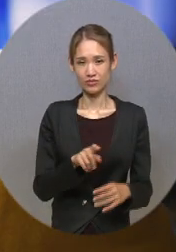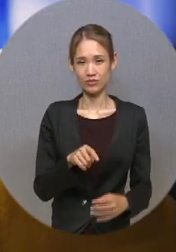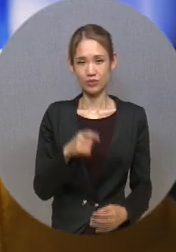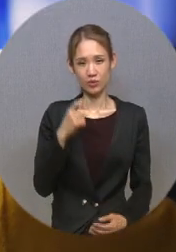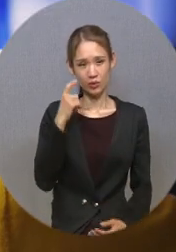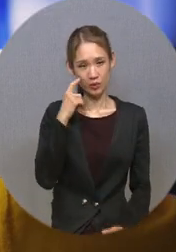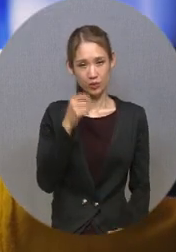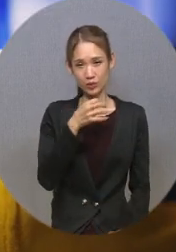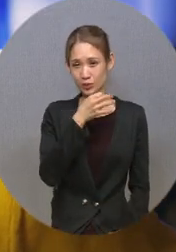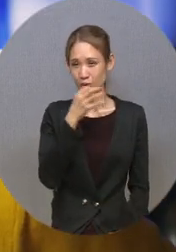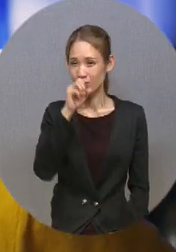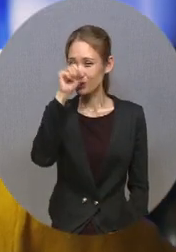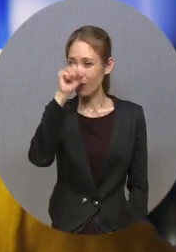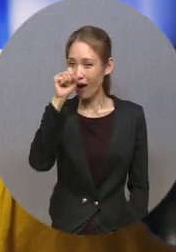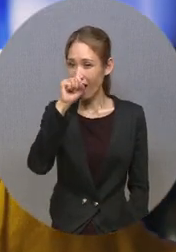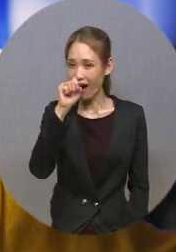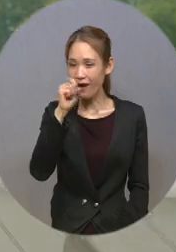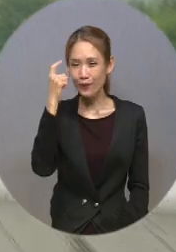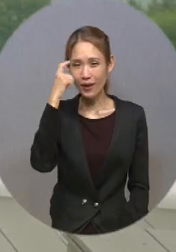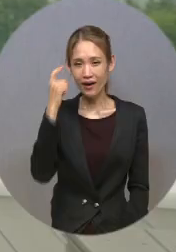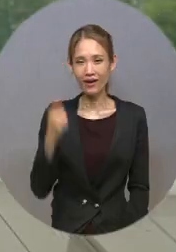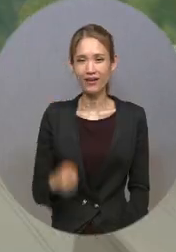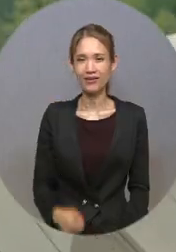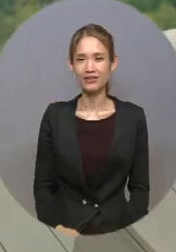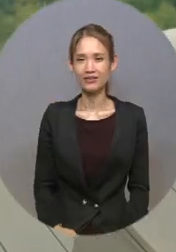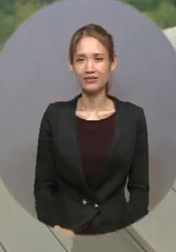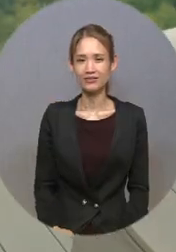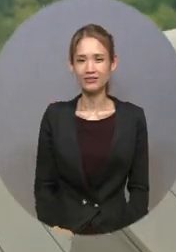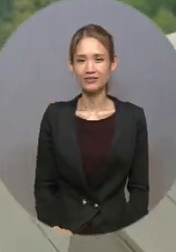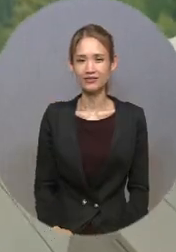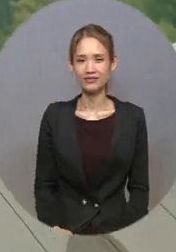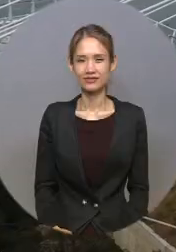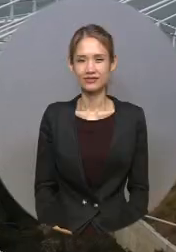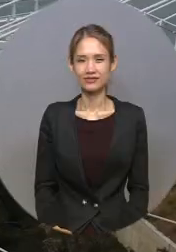이렇게 좋아했던 거야? 왜 이렇게 신나했던 거야?